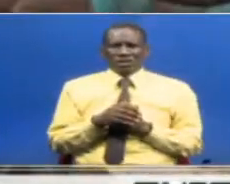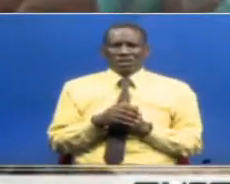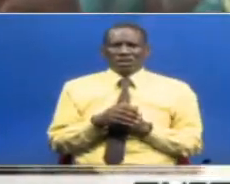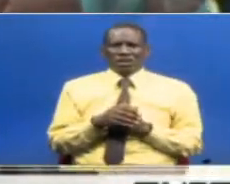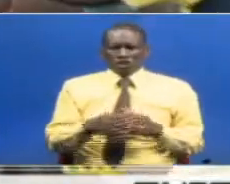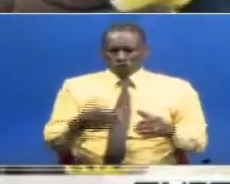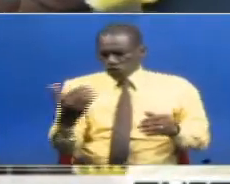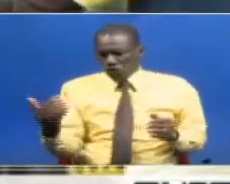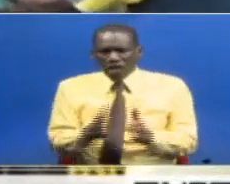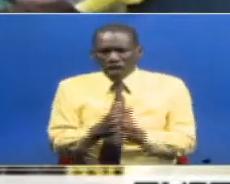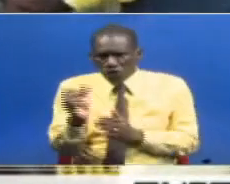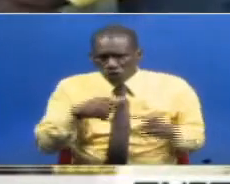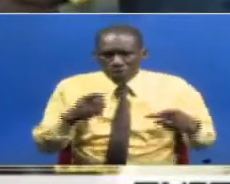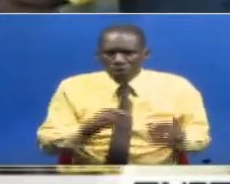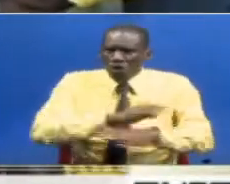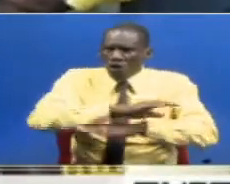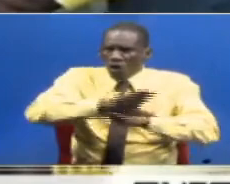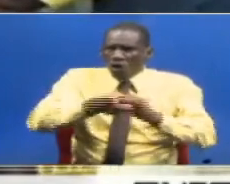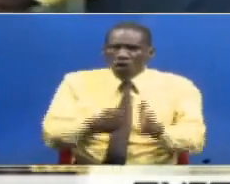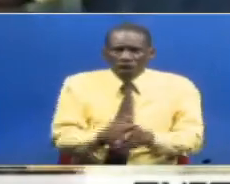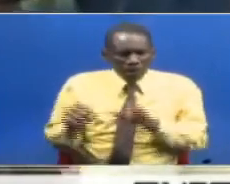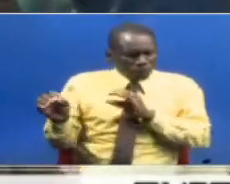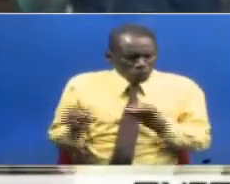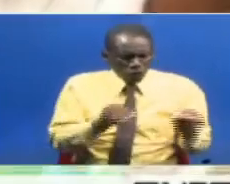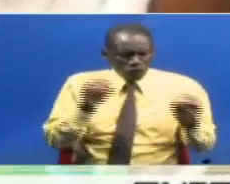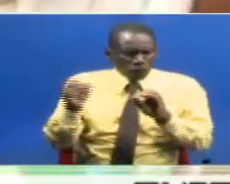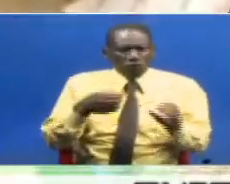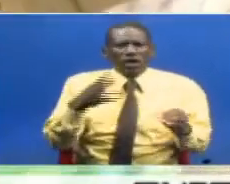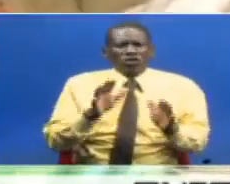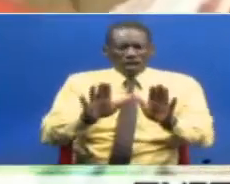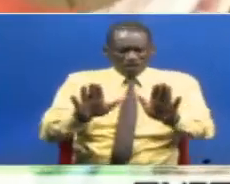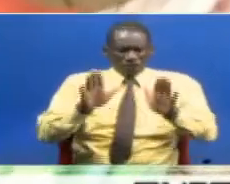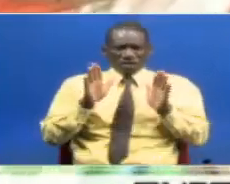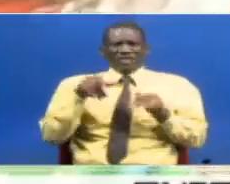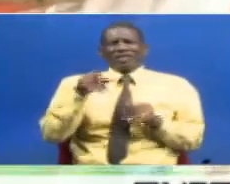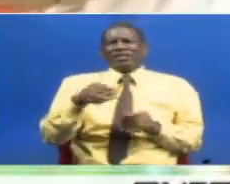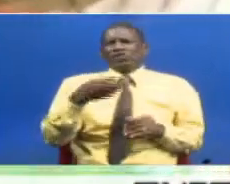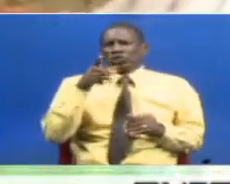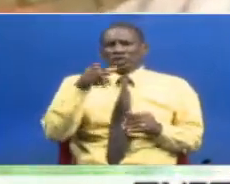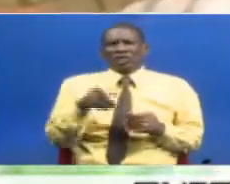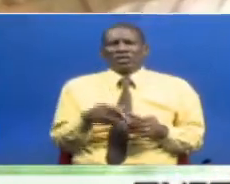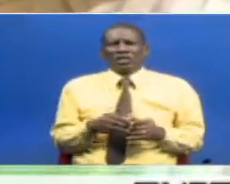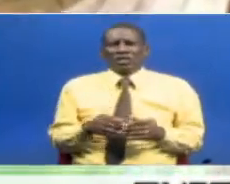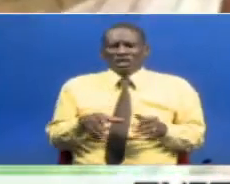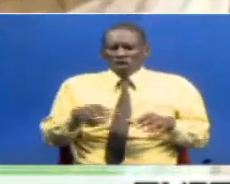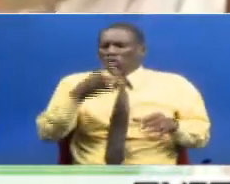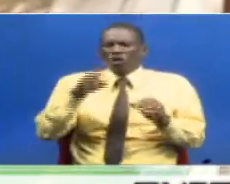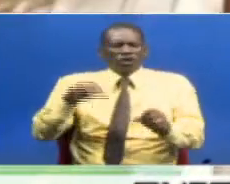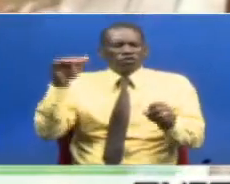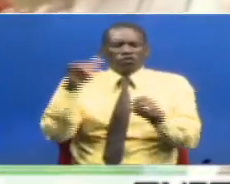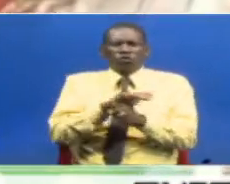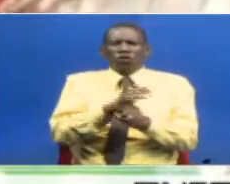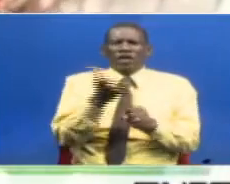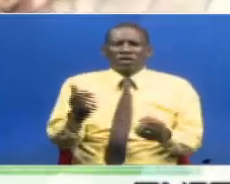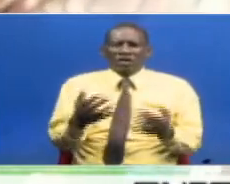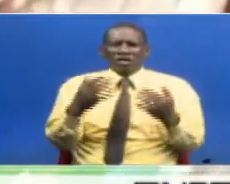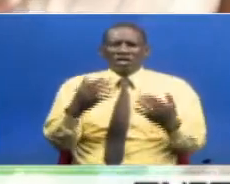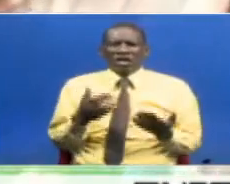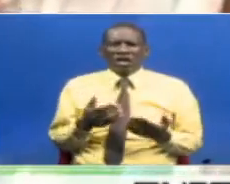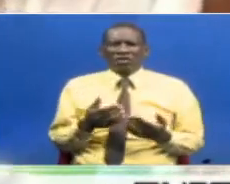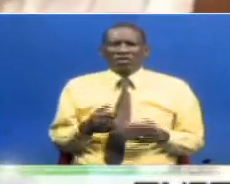Watoto kwa wazee wote wako mbioni wakikwepa majanga. Hivi leo hiyo nini, maji imejaa. Sasa huu